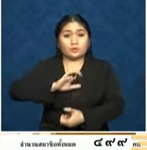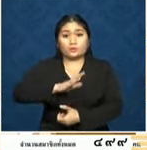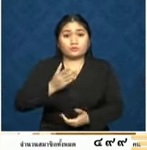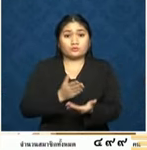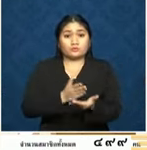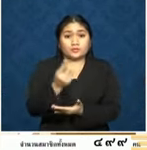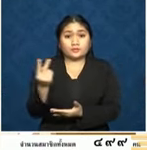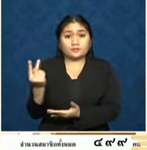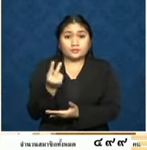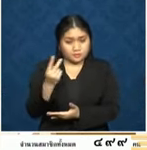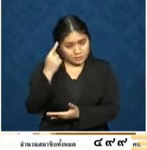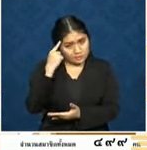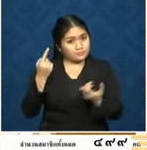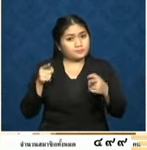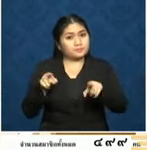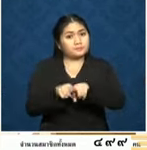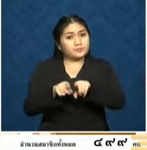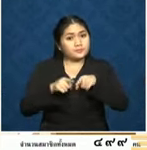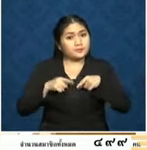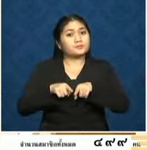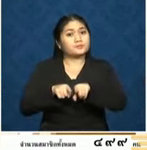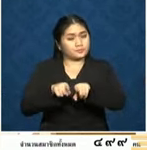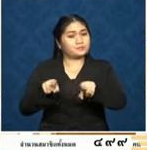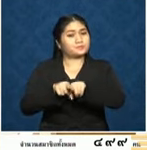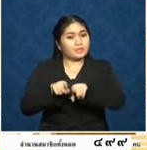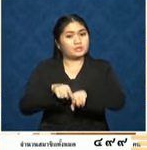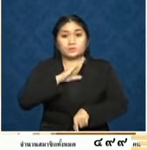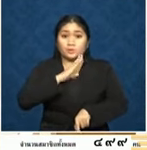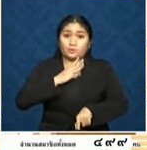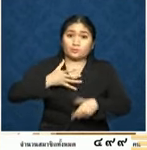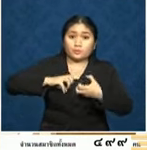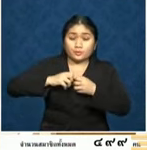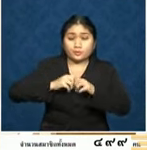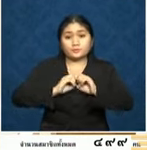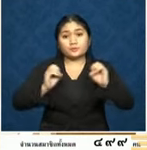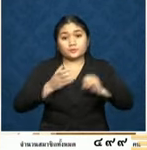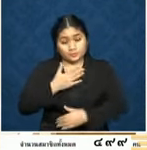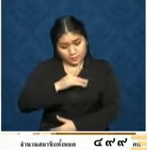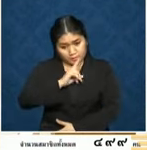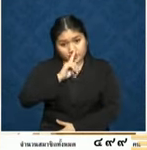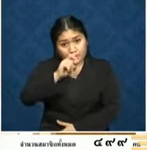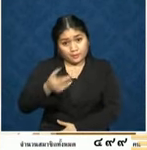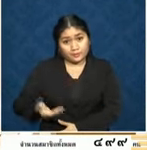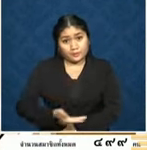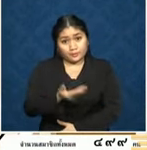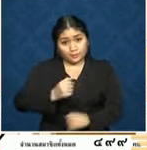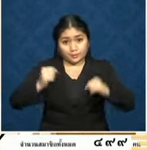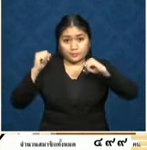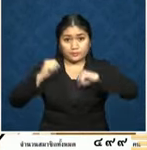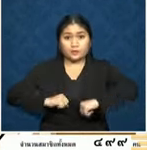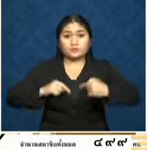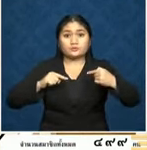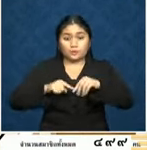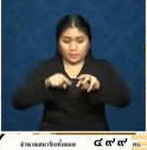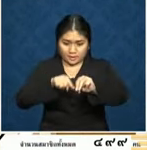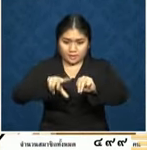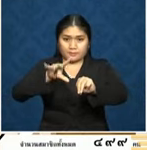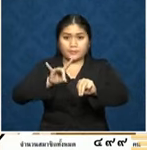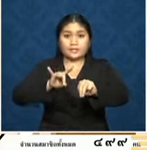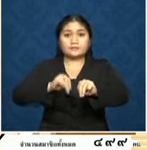ฝ่ายก็เห็นเป็นในทางเดียวกันนะครับเพราะนั้นถ้าไม่ขัดข้องนะครับผมจะขอถามมติที่ประชุมนะครับโดยอาศัยมาตราที่88